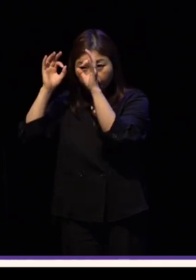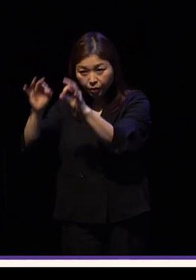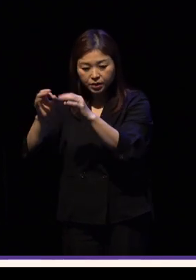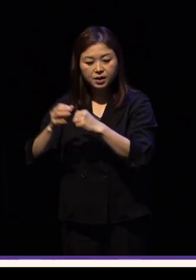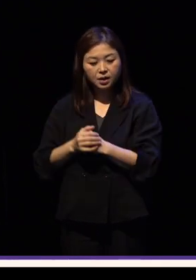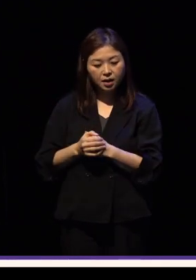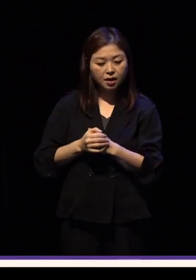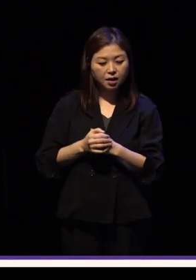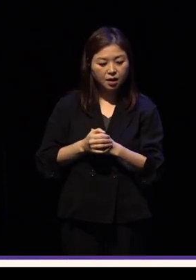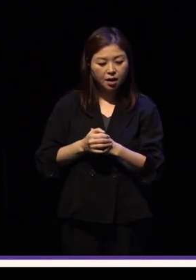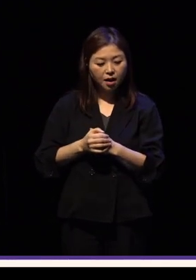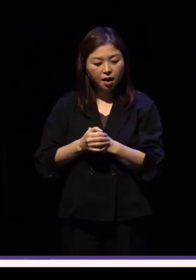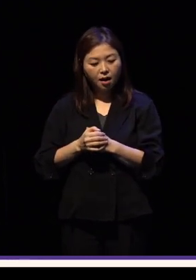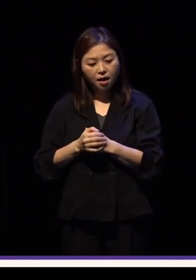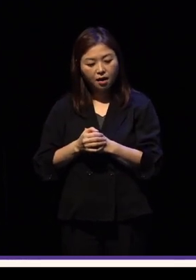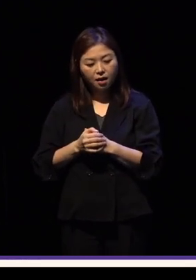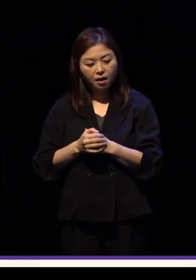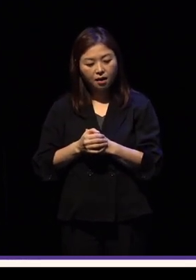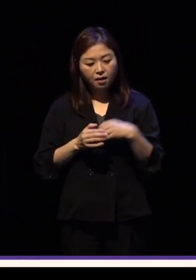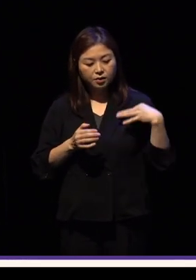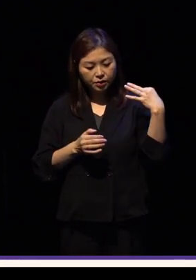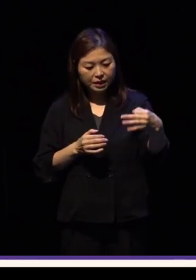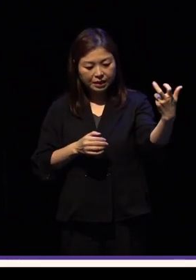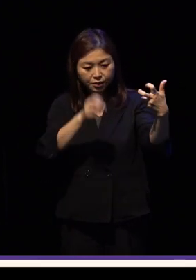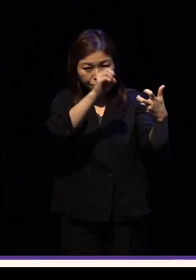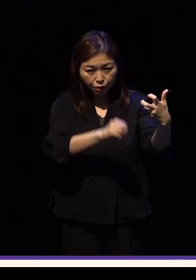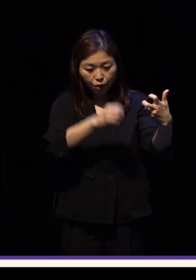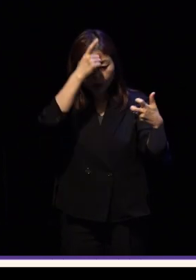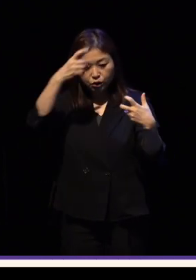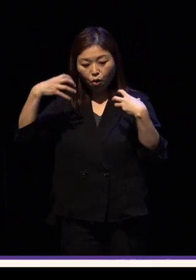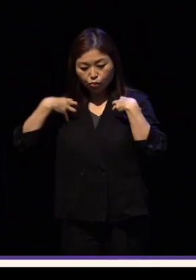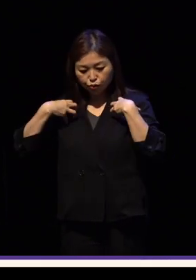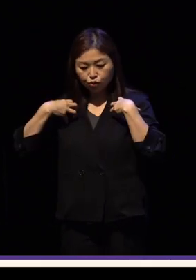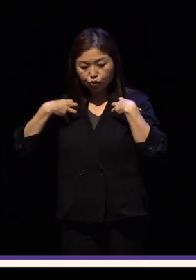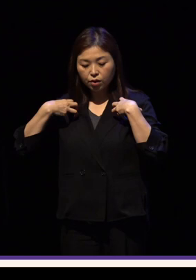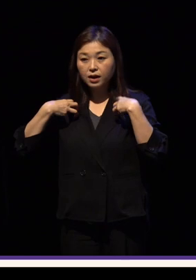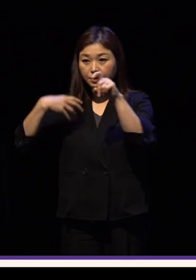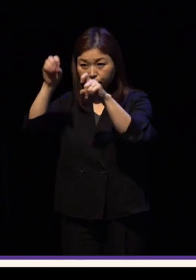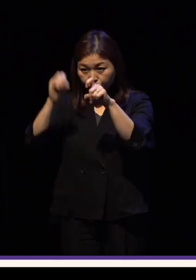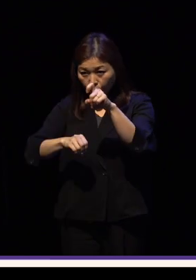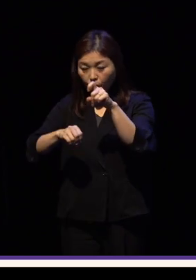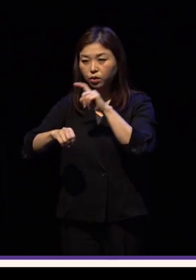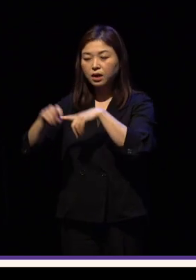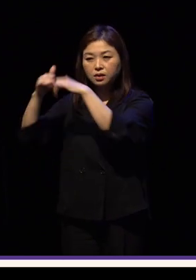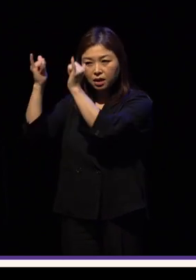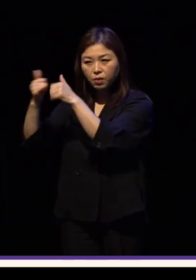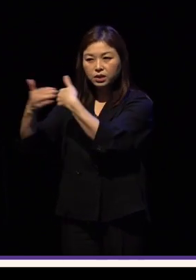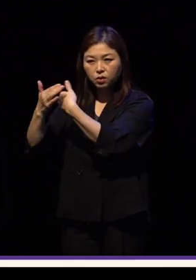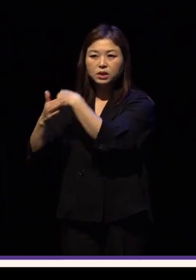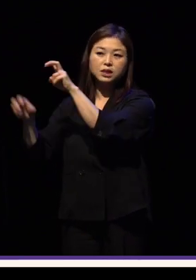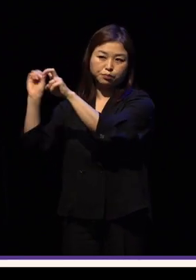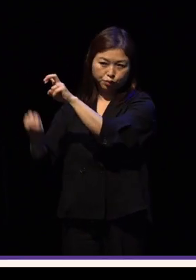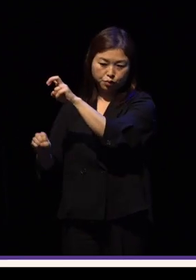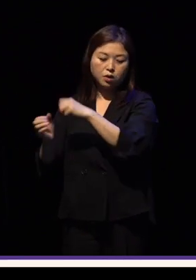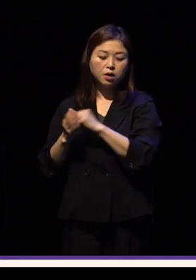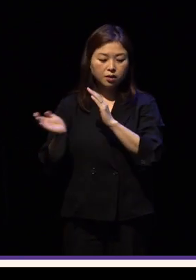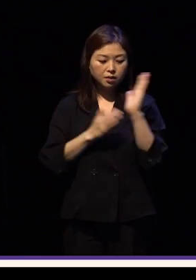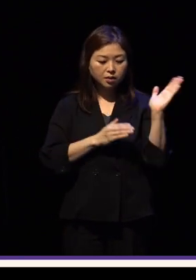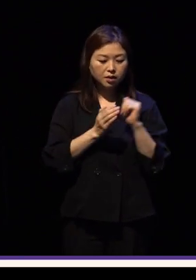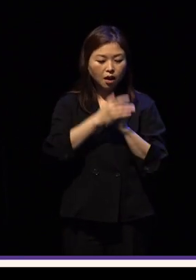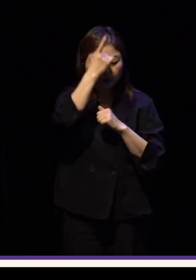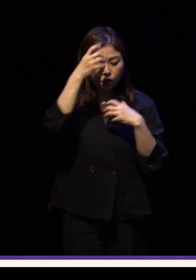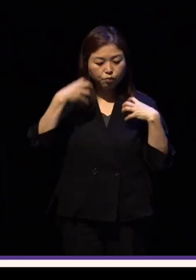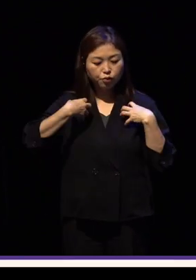정부 예산은 10%밖에 안 돼요. 그런데 우리는 지금 70%가 정부 예산, 그리고 사회적